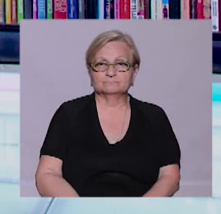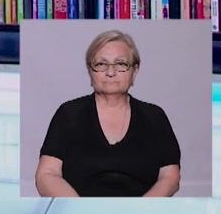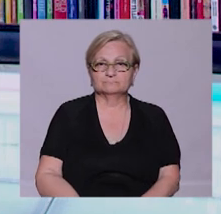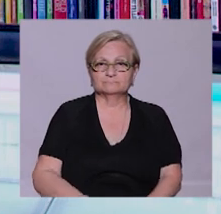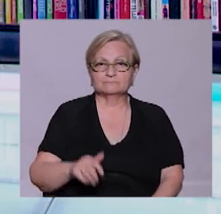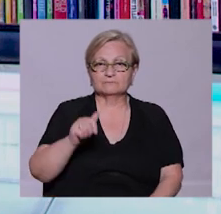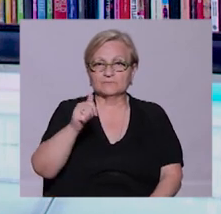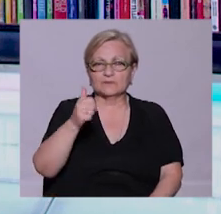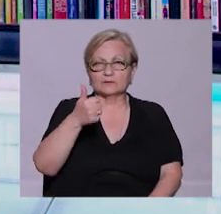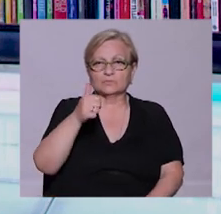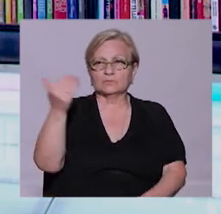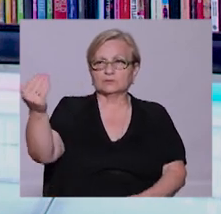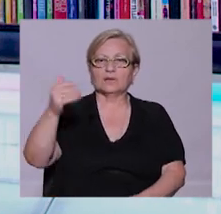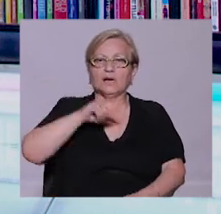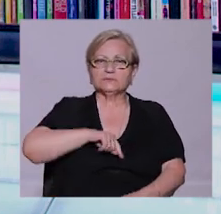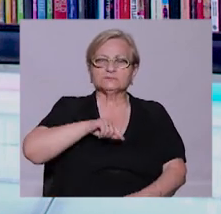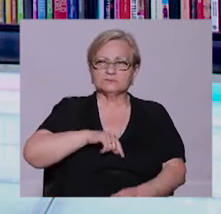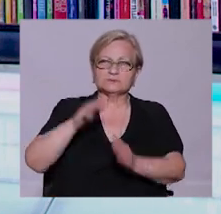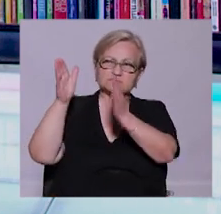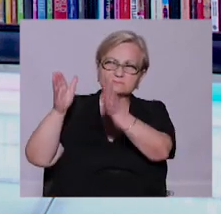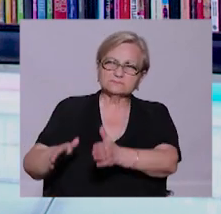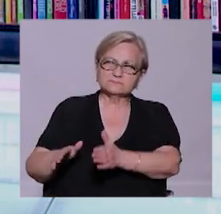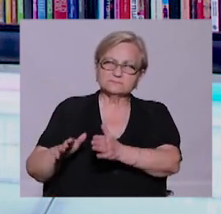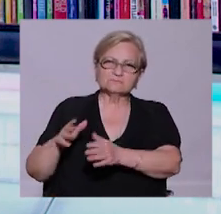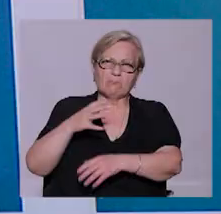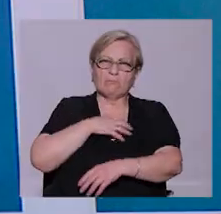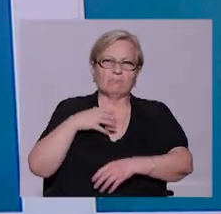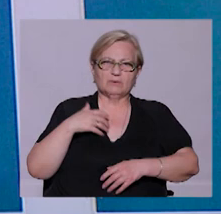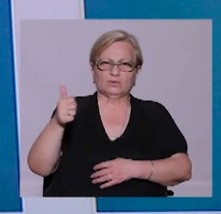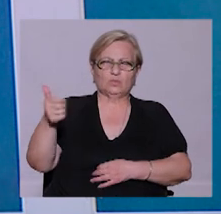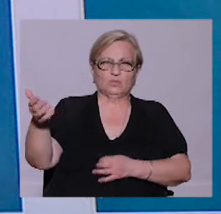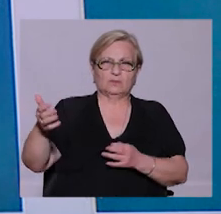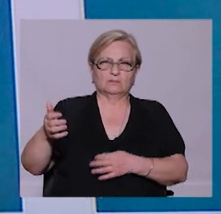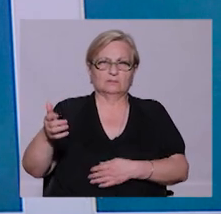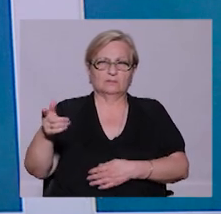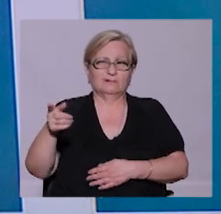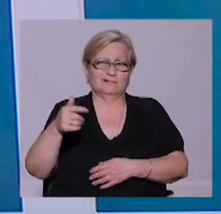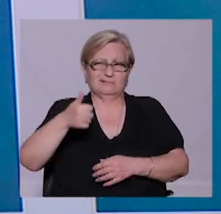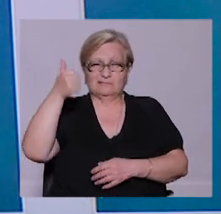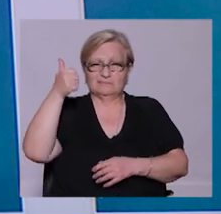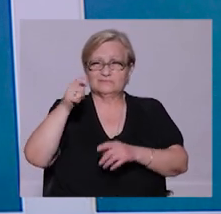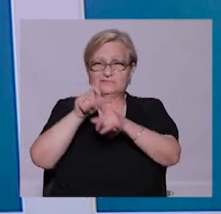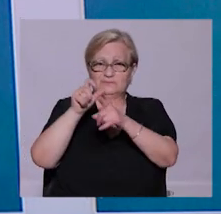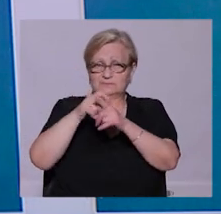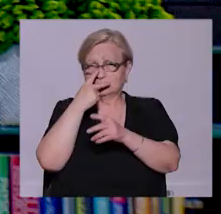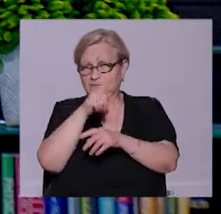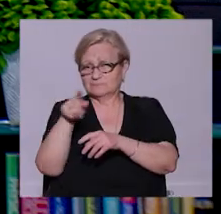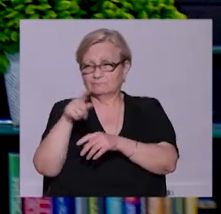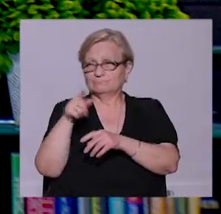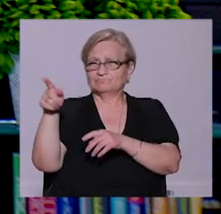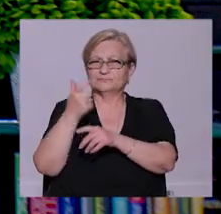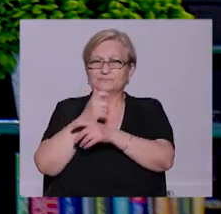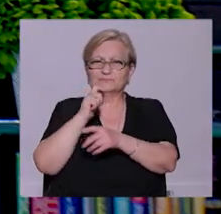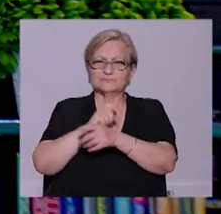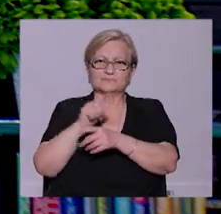როგორ ხასიათდება მეფე ამ იგავის პირველივე წინადადების მიხედვით? რა თქმა უნდა, პირველივე წინადადება გვამცნობს, რომ იგი იყო